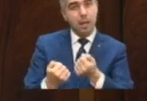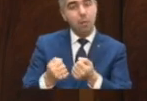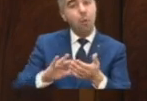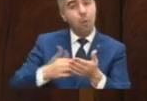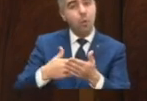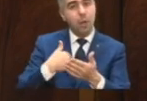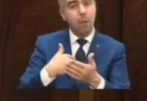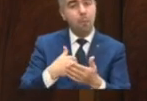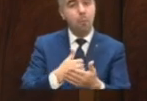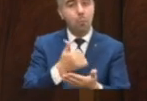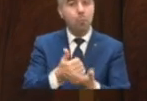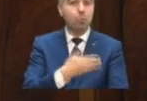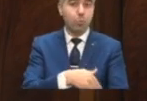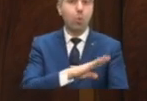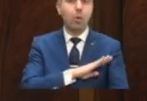كنقول لكم.